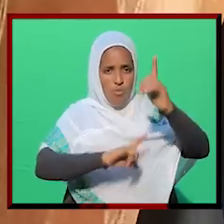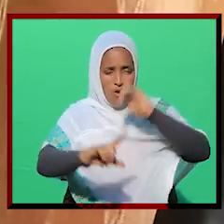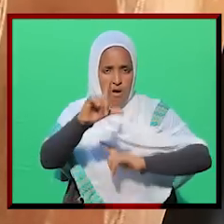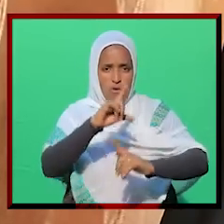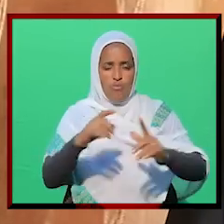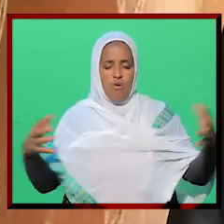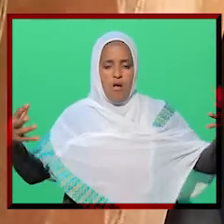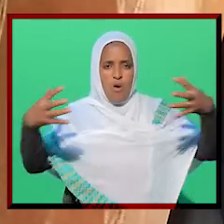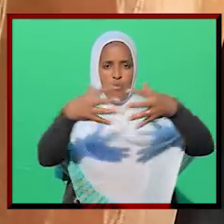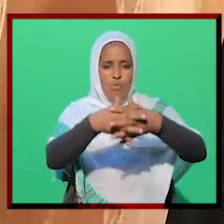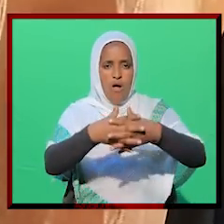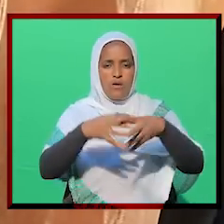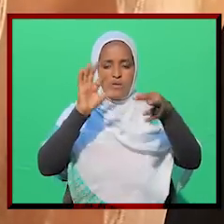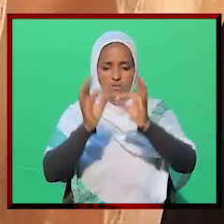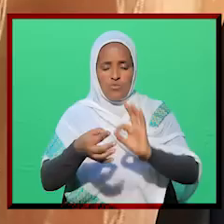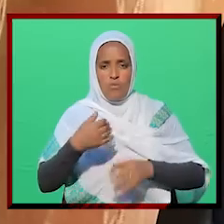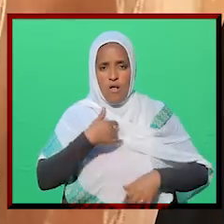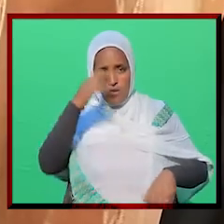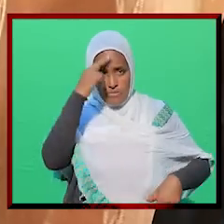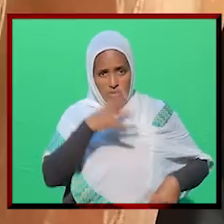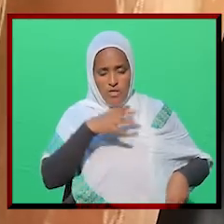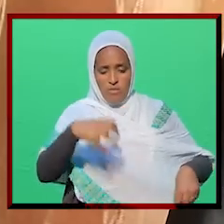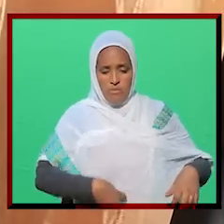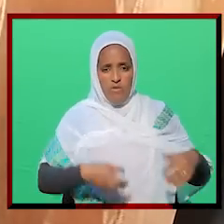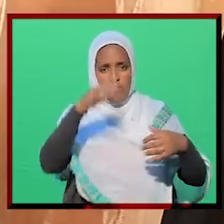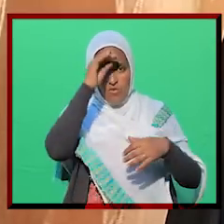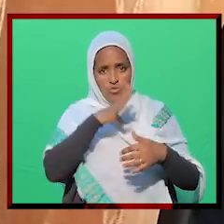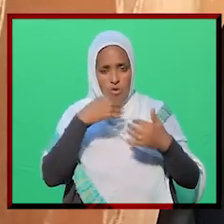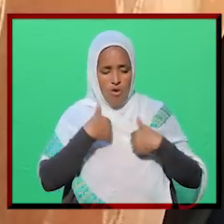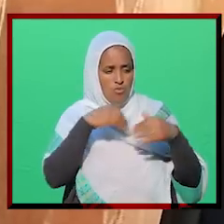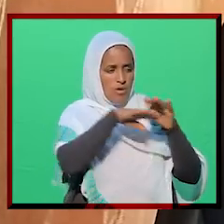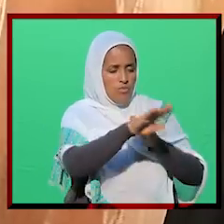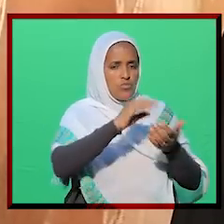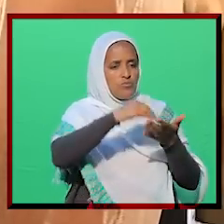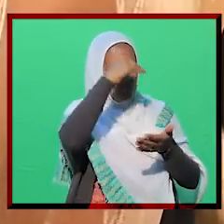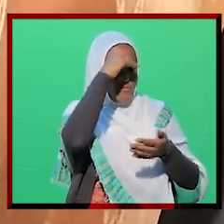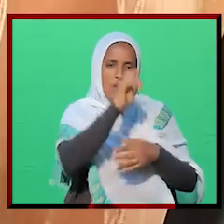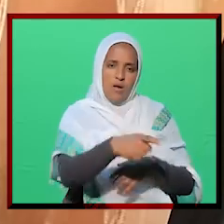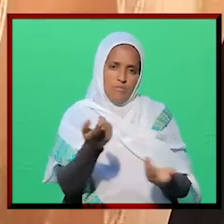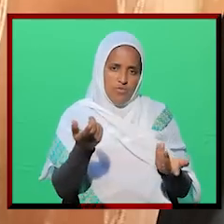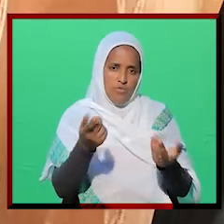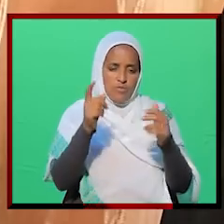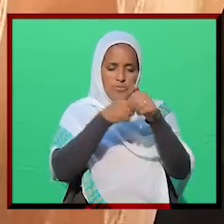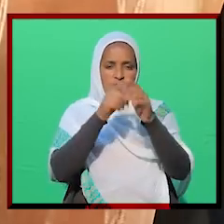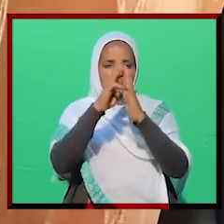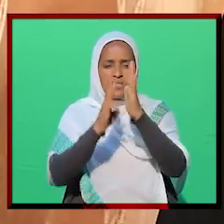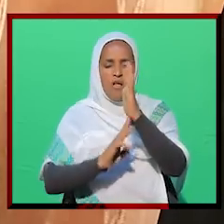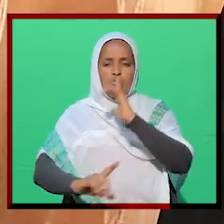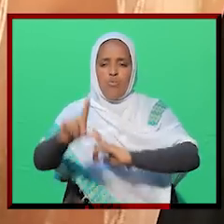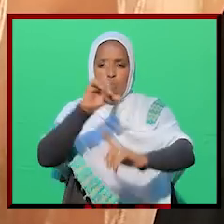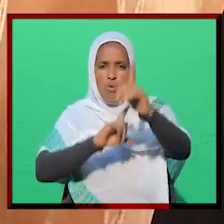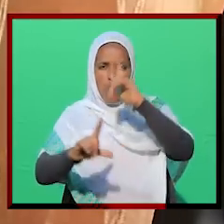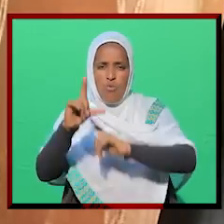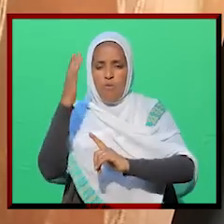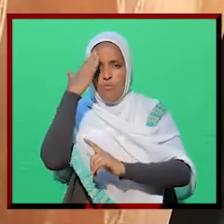ይሄንን ቋንቋ አዋሃደ ብለን በመተርጎማችን የሚከፋቸው ካሉ ገብተው ትምህርት ቤት መማር ነው። በቃ መጀመሪያ ስርዓተ